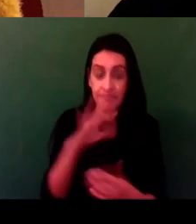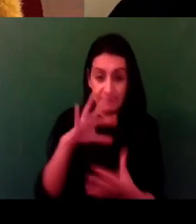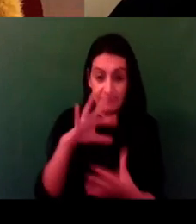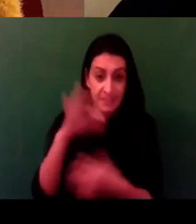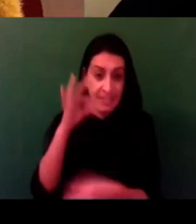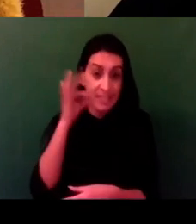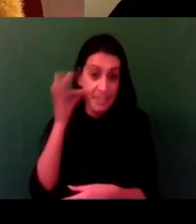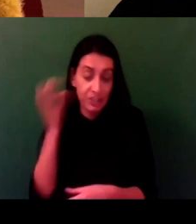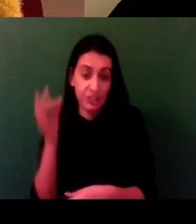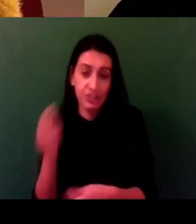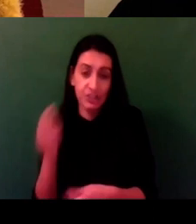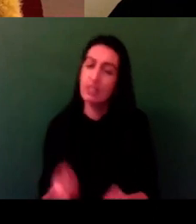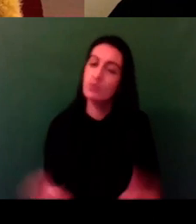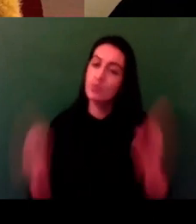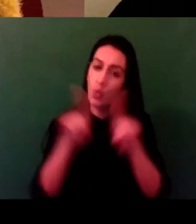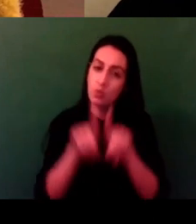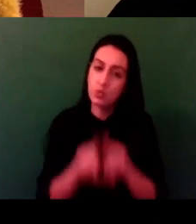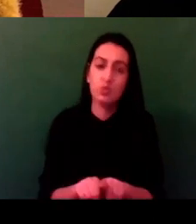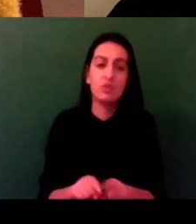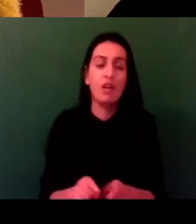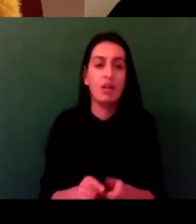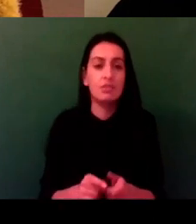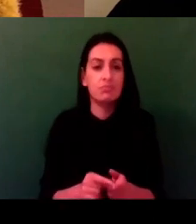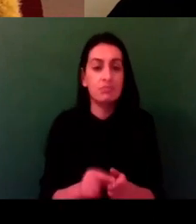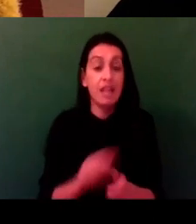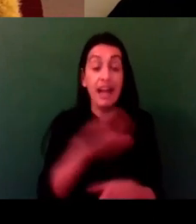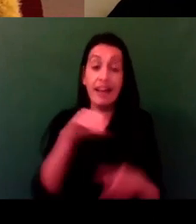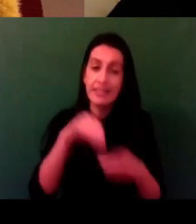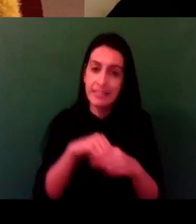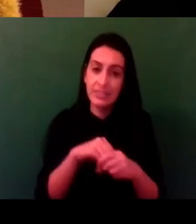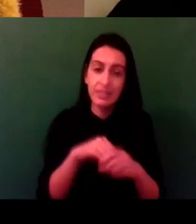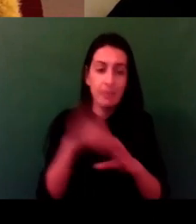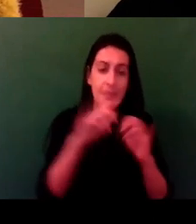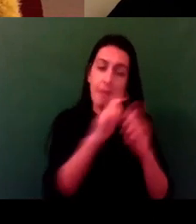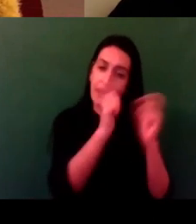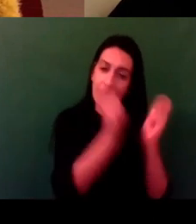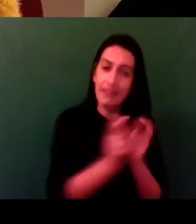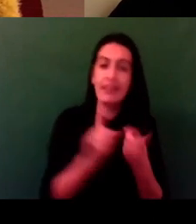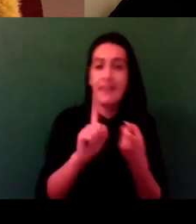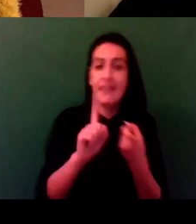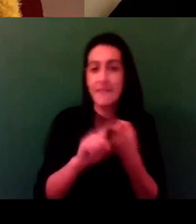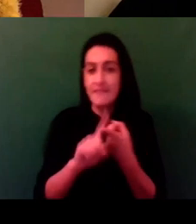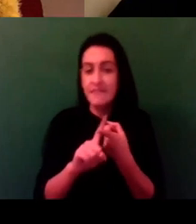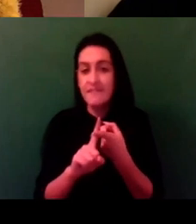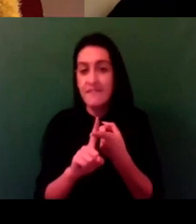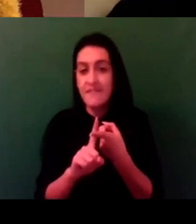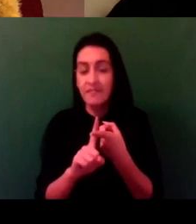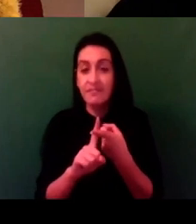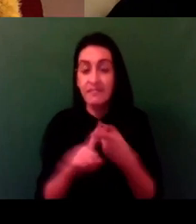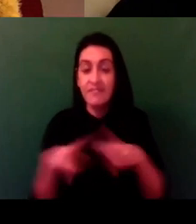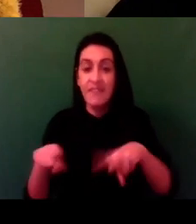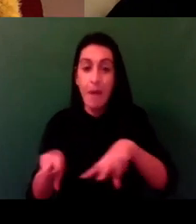için mimarlıkta, Mekanda Adalet Derneği'de. Hafıza gerekiyor. Yani bu mücadelelerin bir hafızası alanı, var. Bir hafıza evet. Olmadan